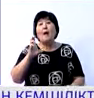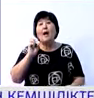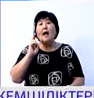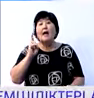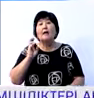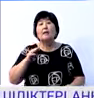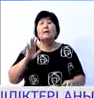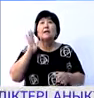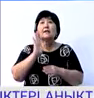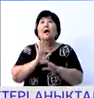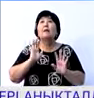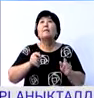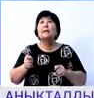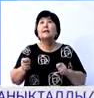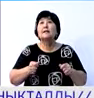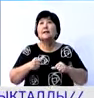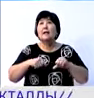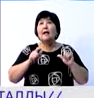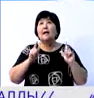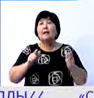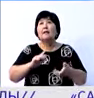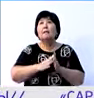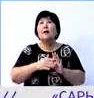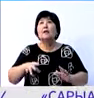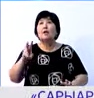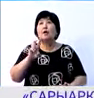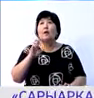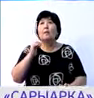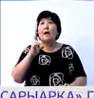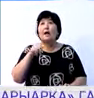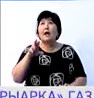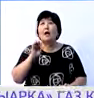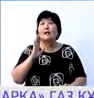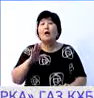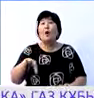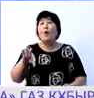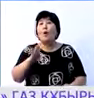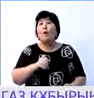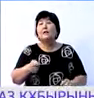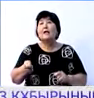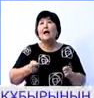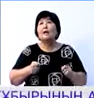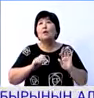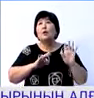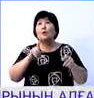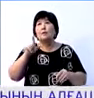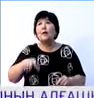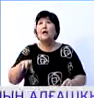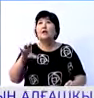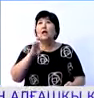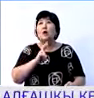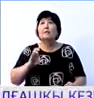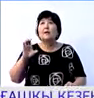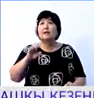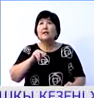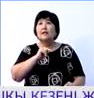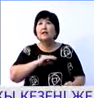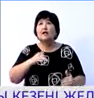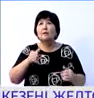Үкіммен және президент әкімшілігінің келісімі бойынша Наурызбай Байқадам облыс әкімінің орынбасары болып тағайындалды. Наурызбай Сейтқалиұлының еңбек